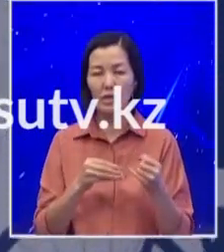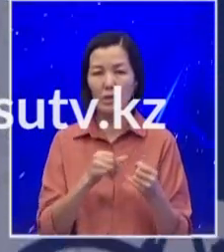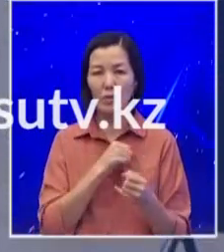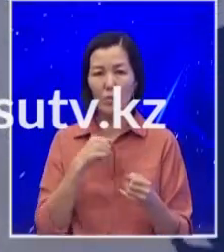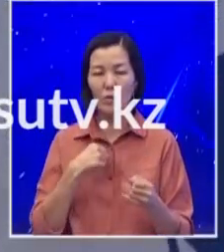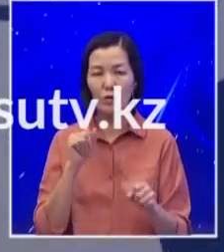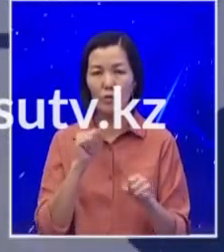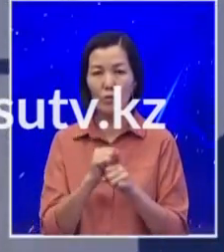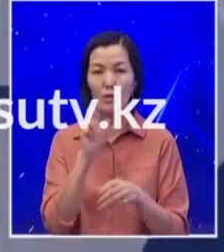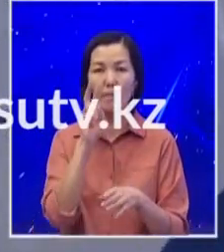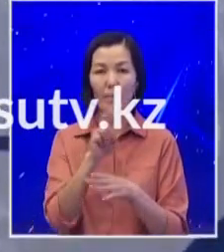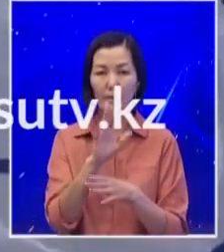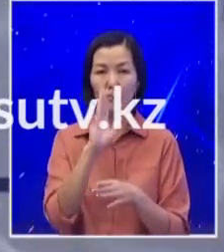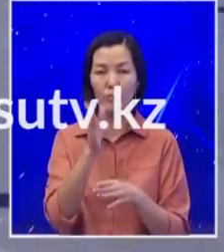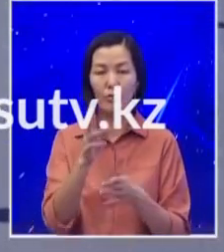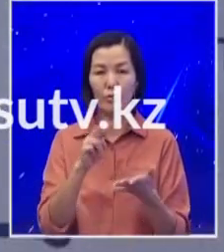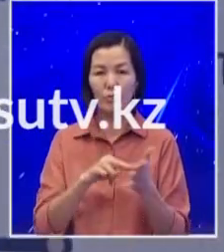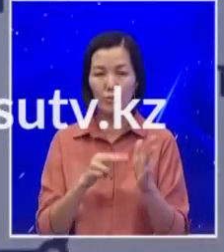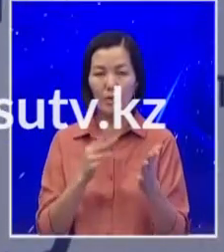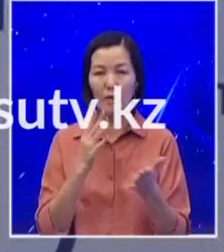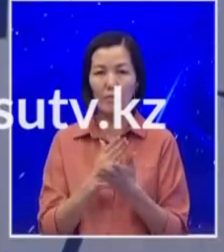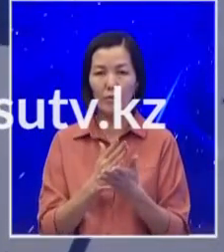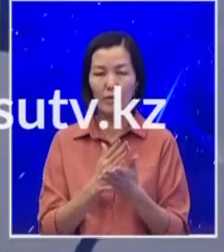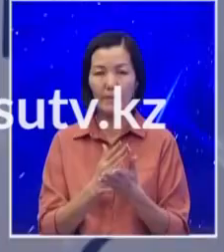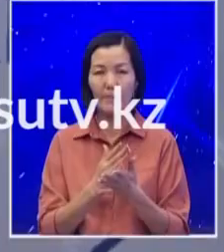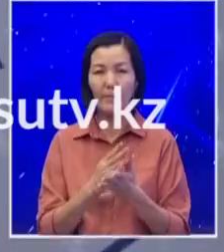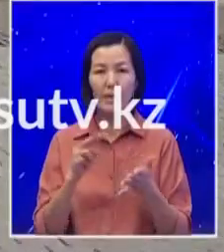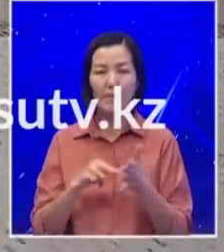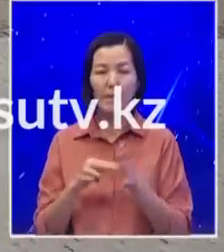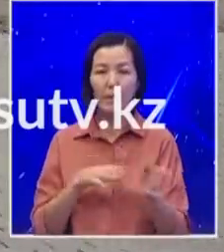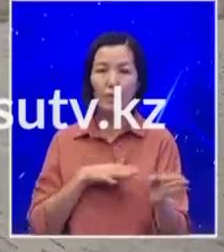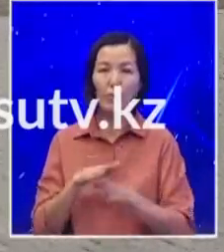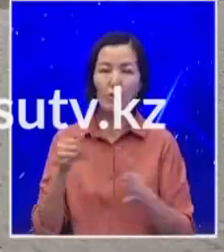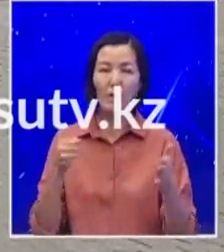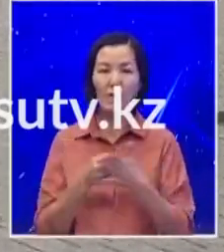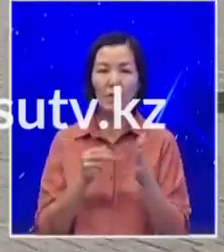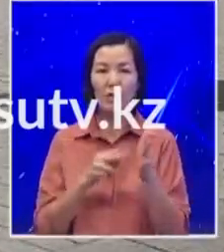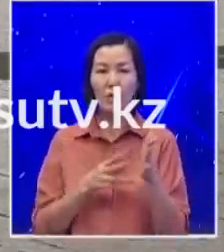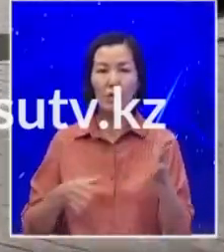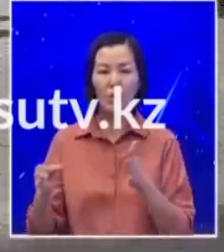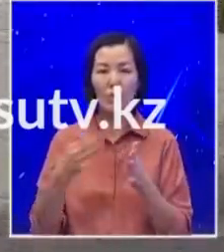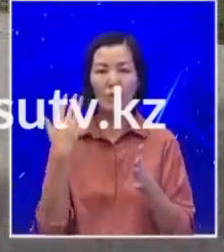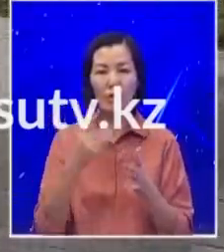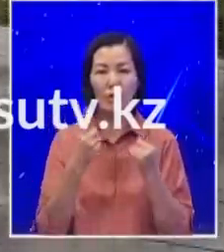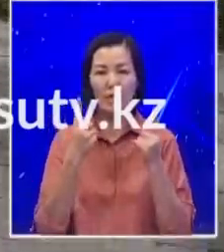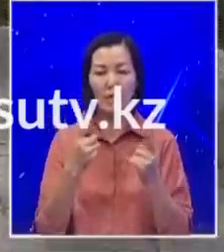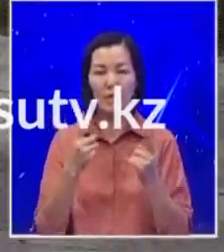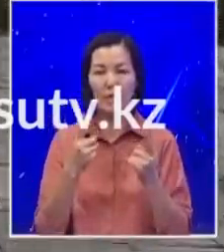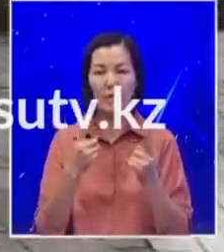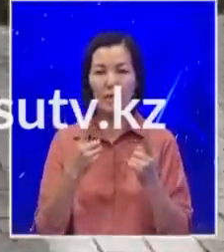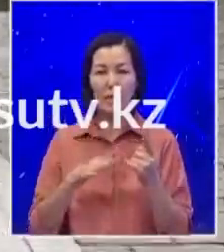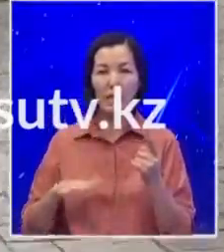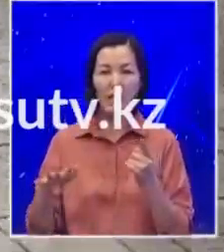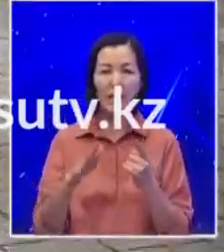арнайы тоқтаймын деп жоспарлап отыр. Марафоншы межеге жеткенге дейін 7 облыс 50-ден астам ірі елді мекенді басып